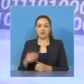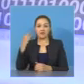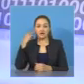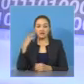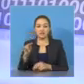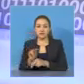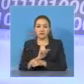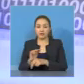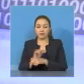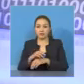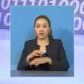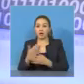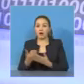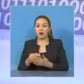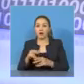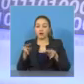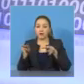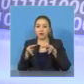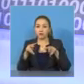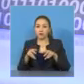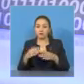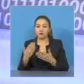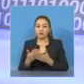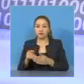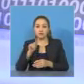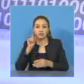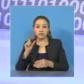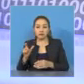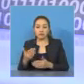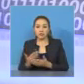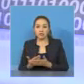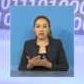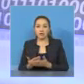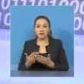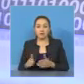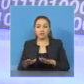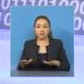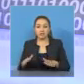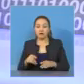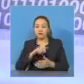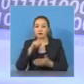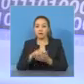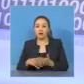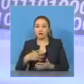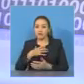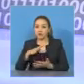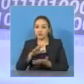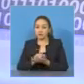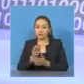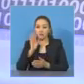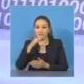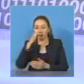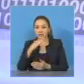Качественные воспитательные процессы, контроль над несовершеннолетними детьми. Именно этими вопросами важно заниматься